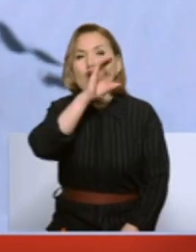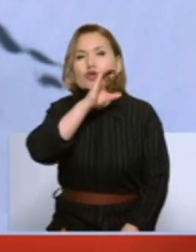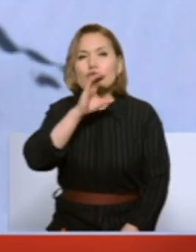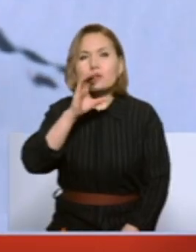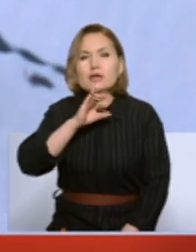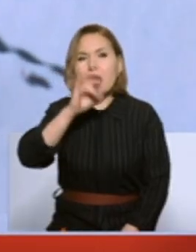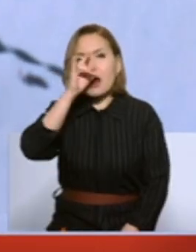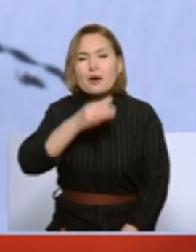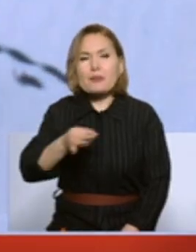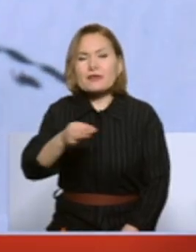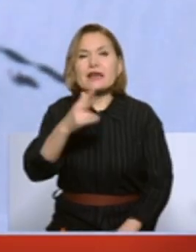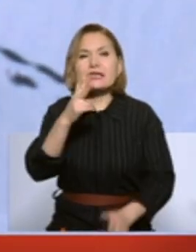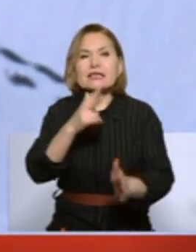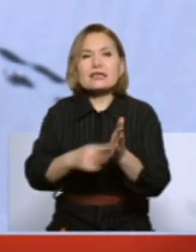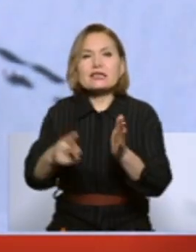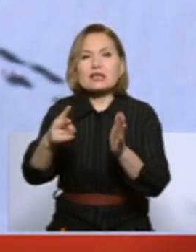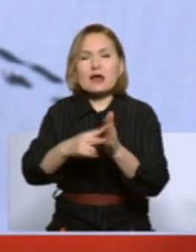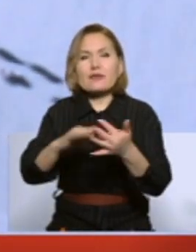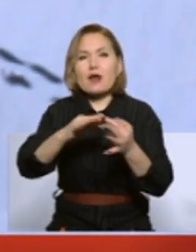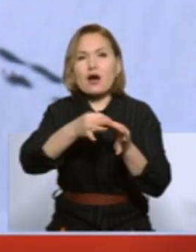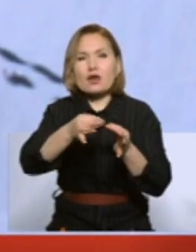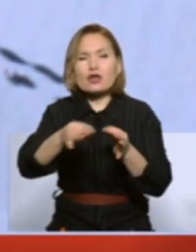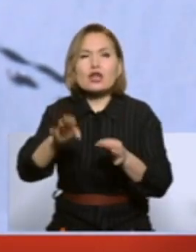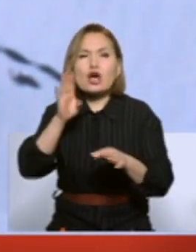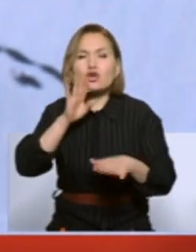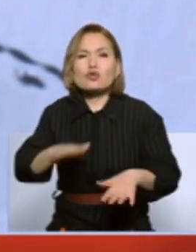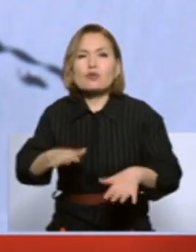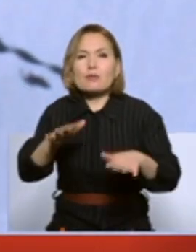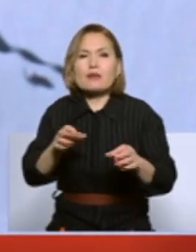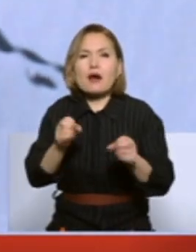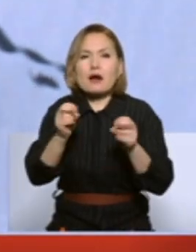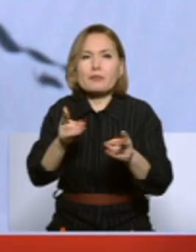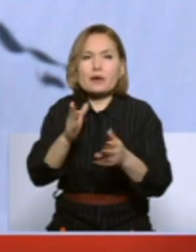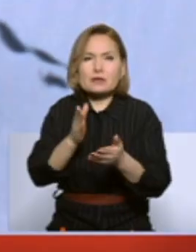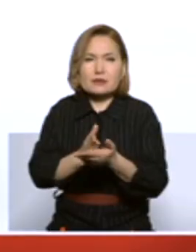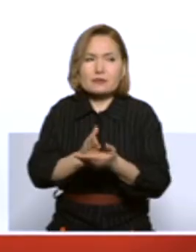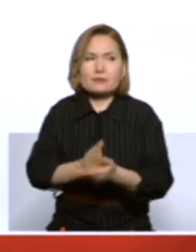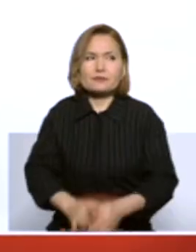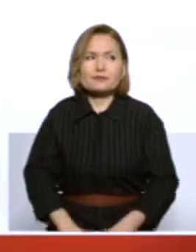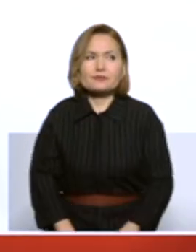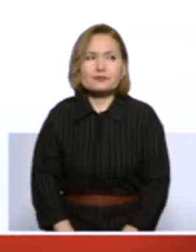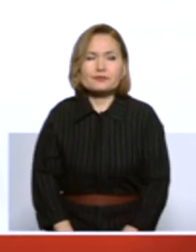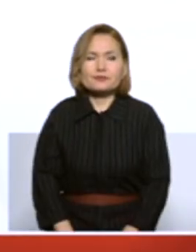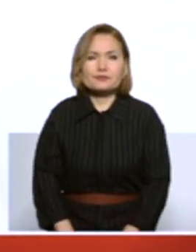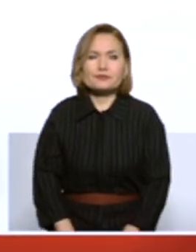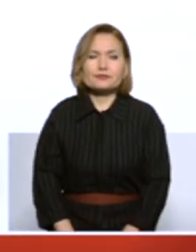Солтүстік Қазақстанда 87 елді мекенді су басуы мүмкін.